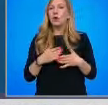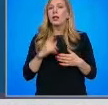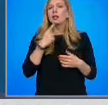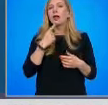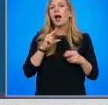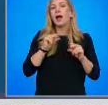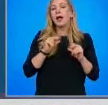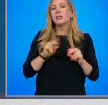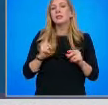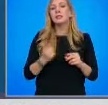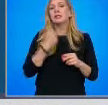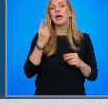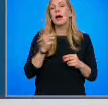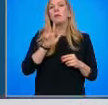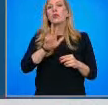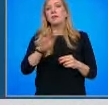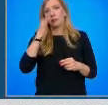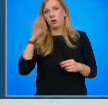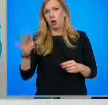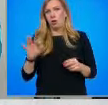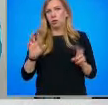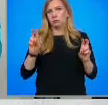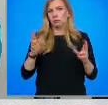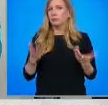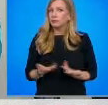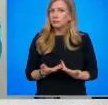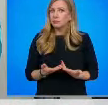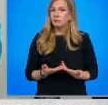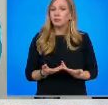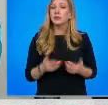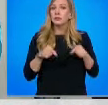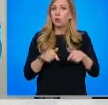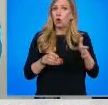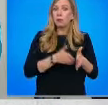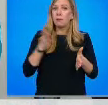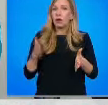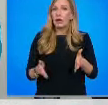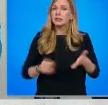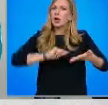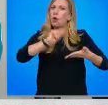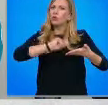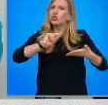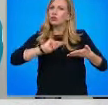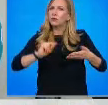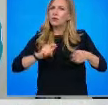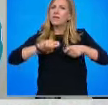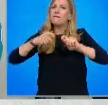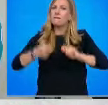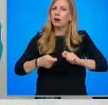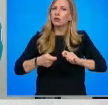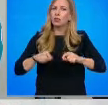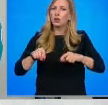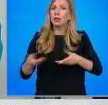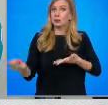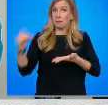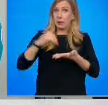милиона? Само 50 стотинки. Така ли? В този период са осчетоводени фактури, които са